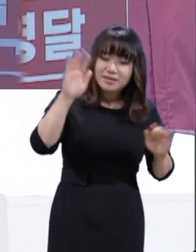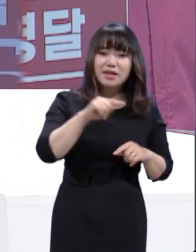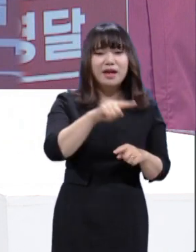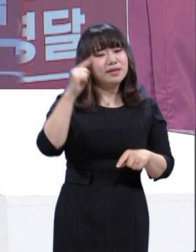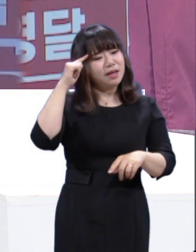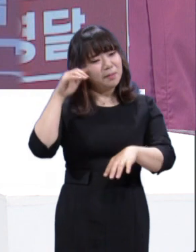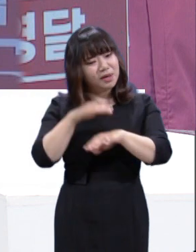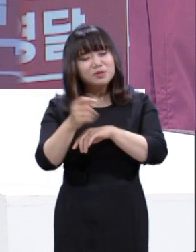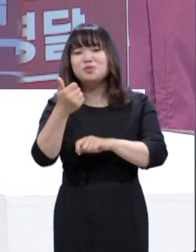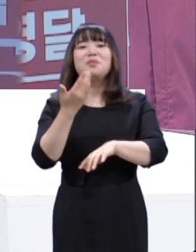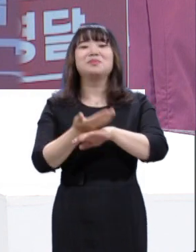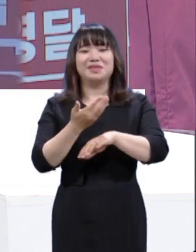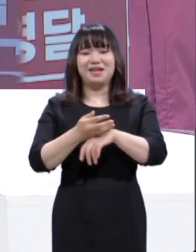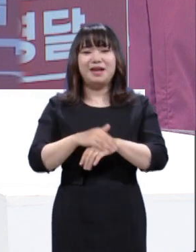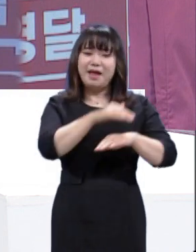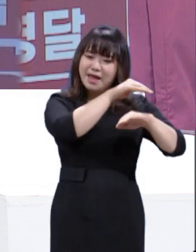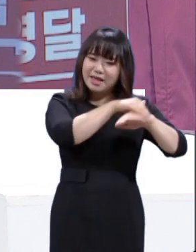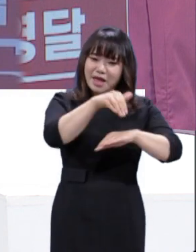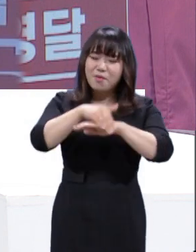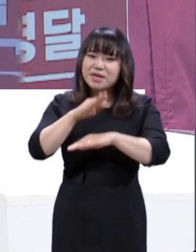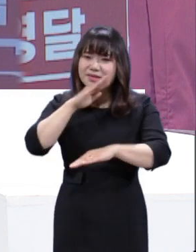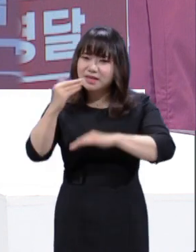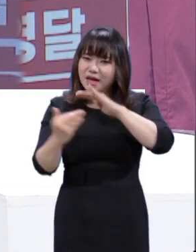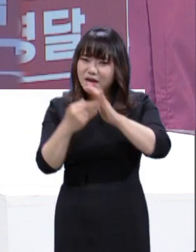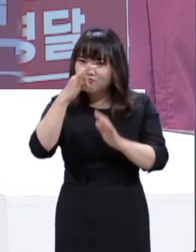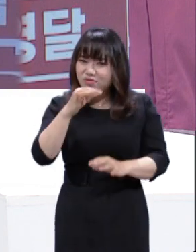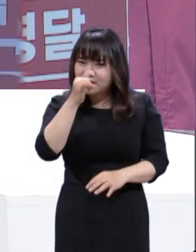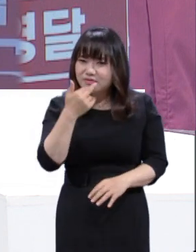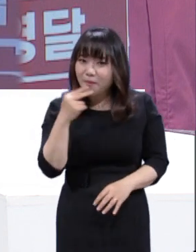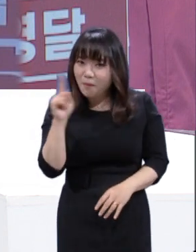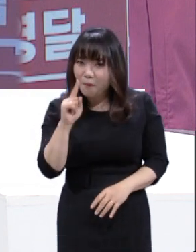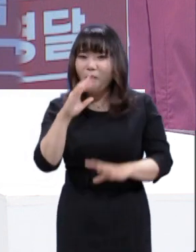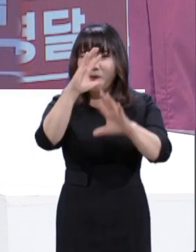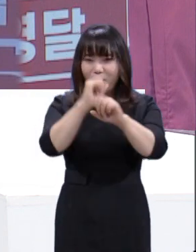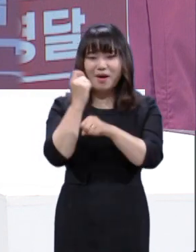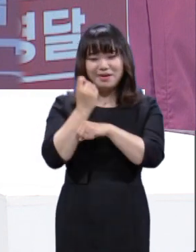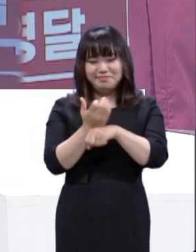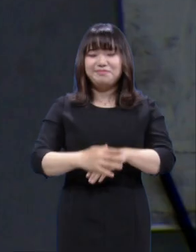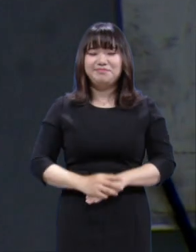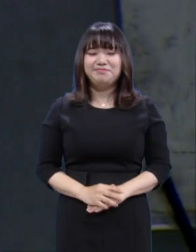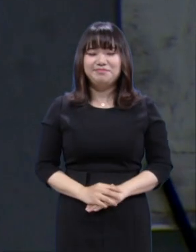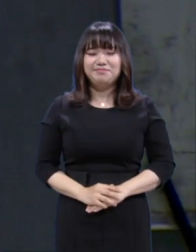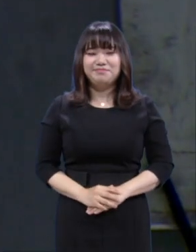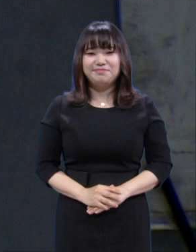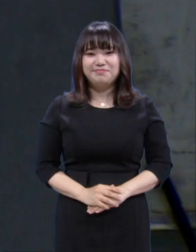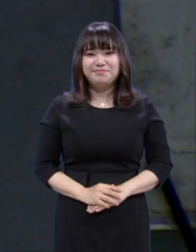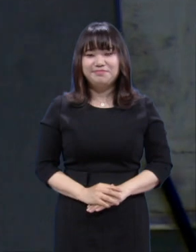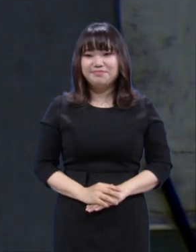실현 가능한 정책을 구상하고 있는지 직접 비교해봤습니다. 화면으로 만나보시죠.